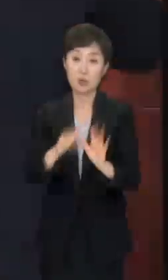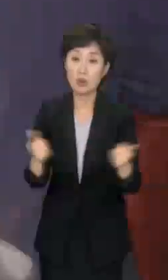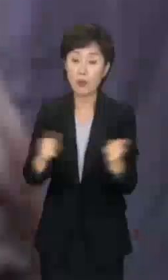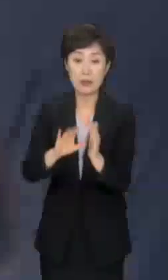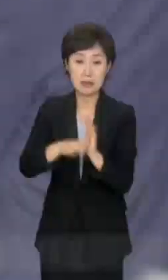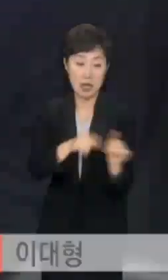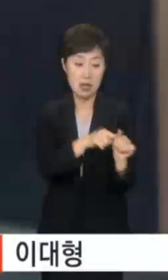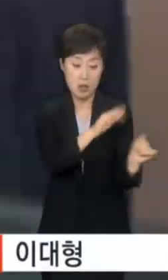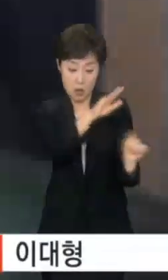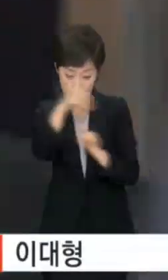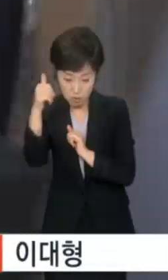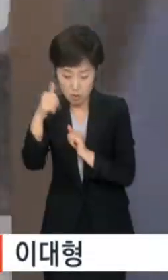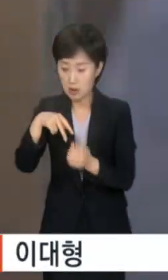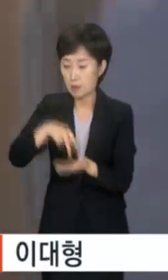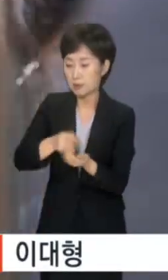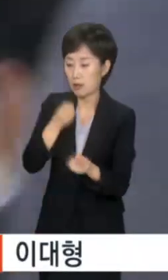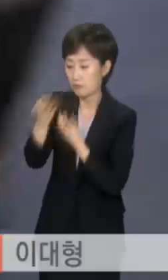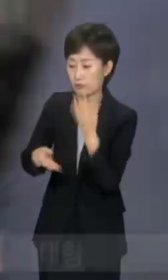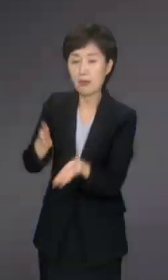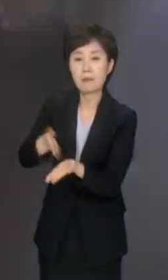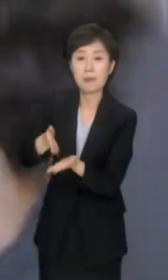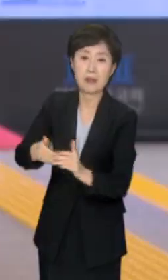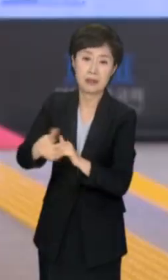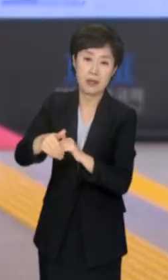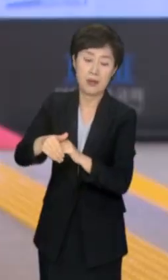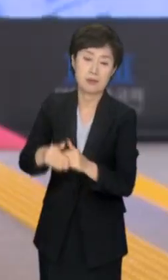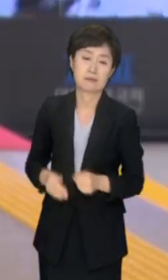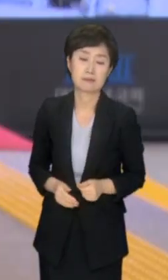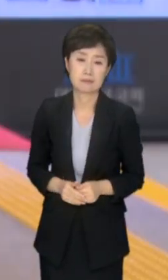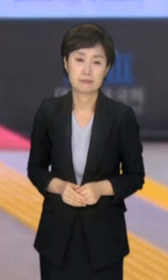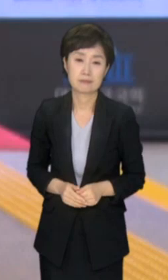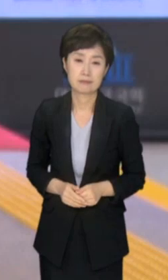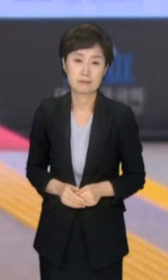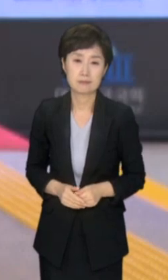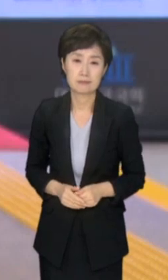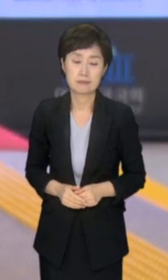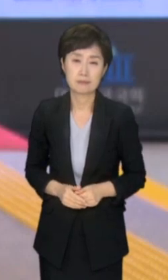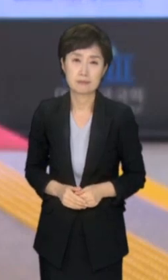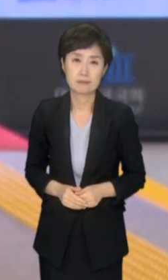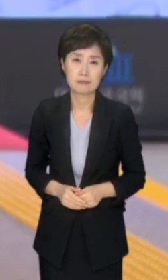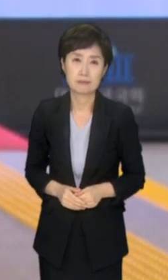회의에는 김 의원도 직접 출석해 입장을 밝혔습니다. 지금까지 국회에서 전해드렸습니다.